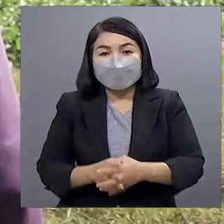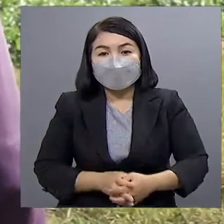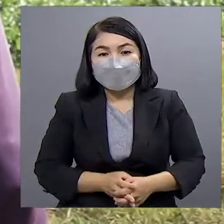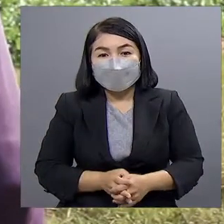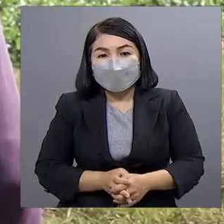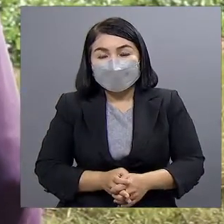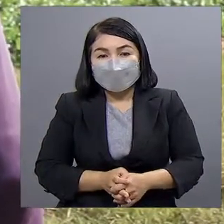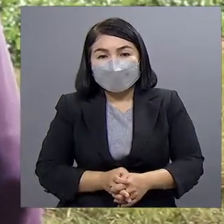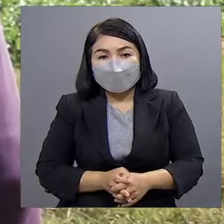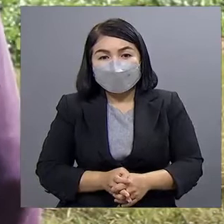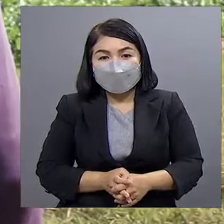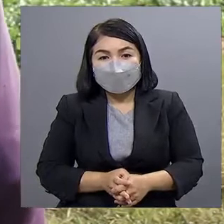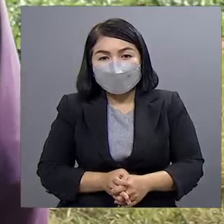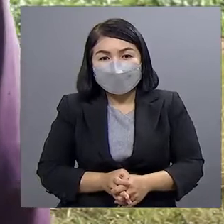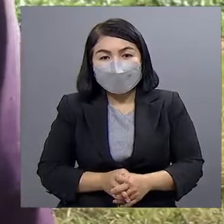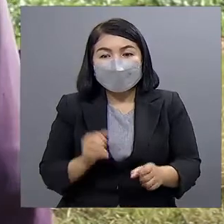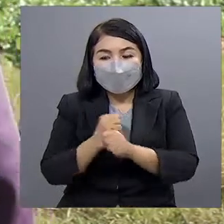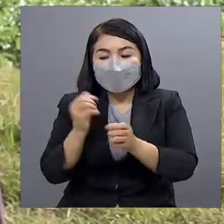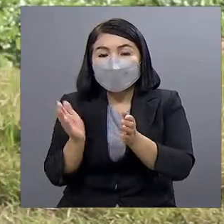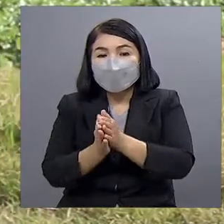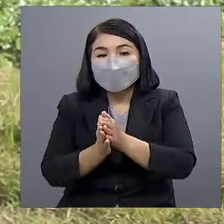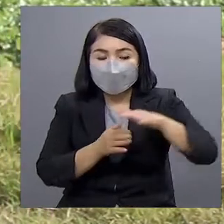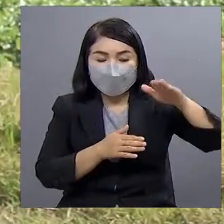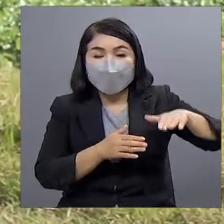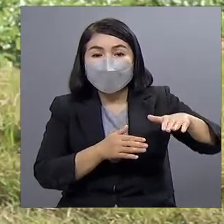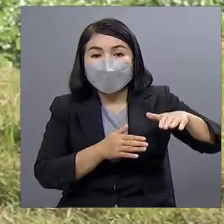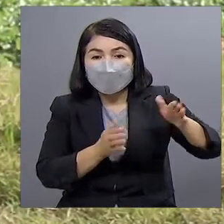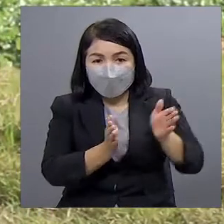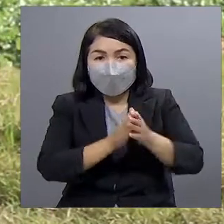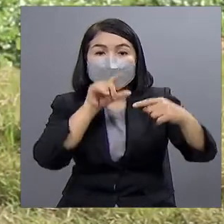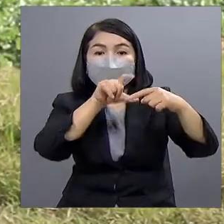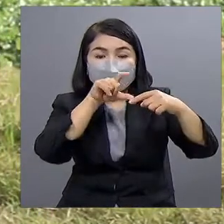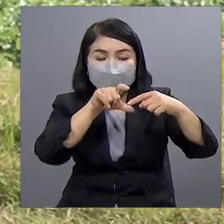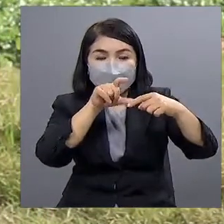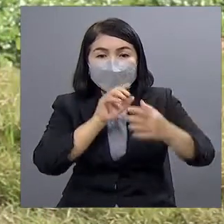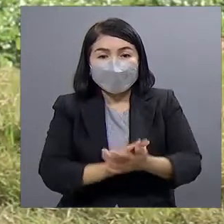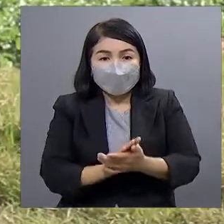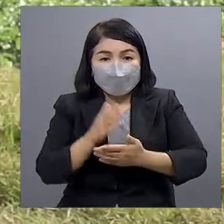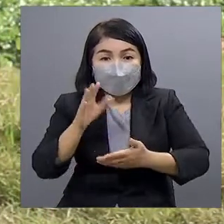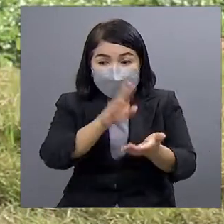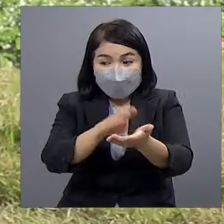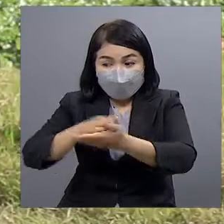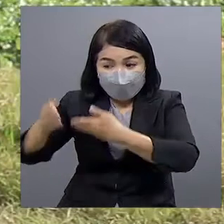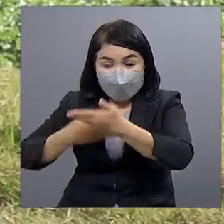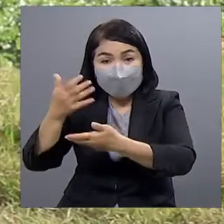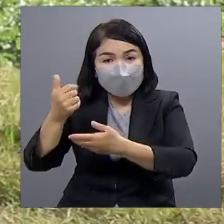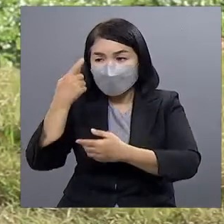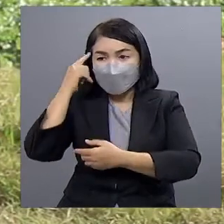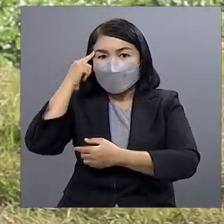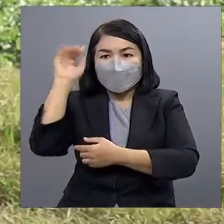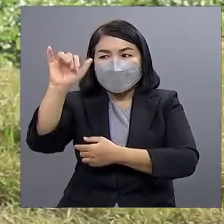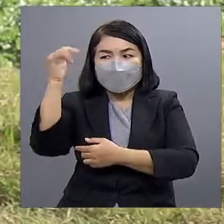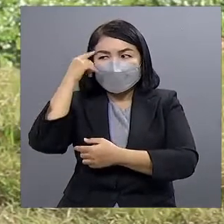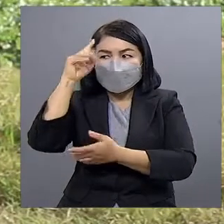อันนี้มาทำกับน้อง โอ้หางกัน หางกัน แล้วผลผลิตดีไหมปีนี ้ก็ยังไม่รู้เลยเนี่ย